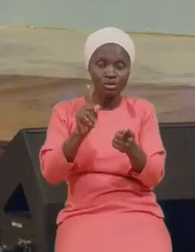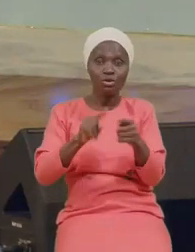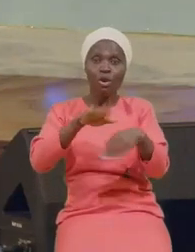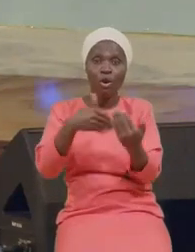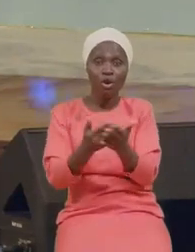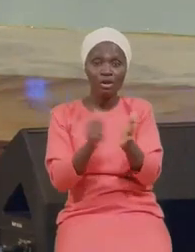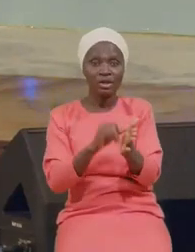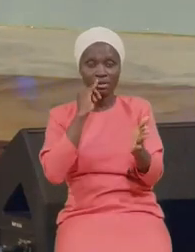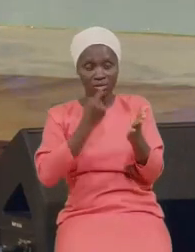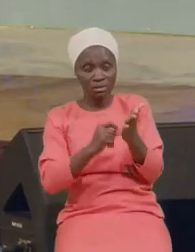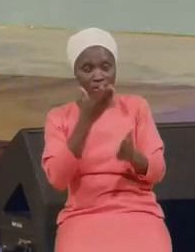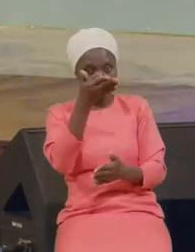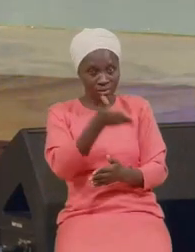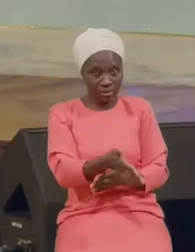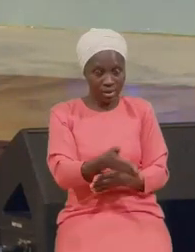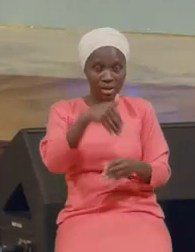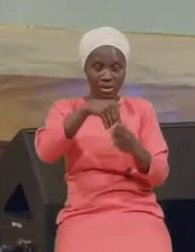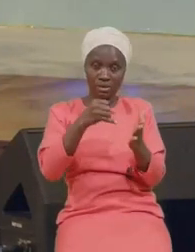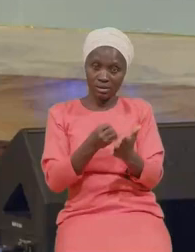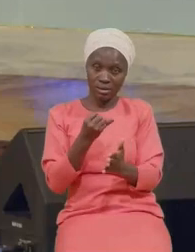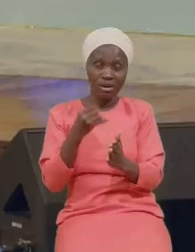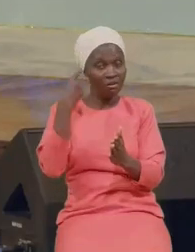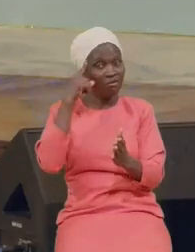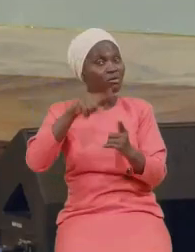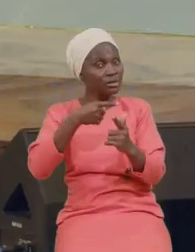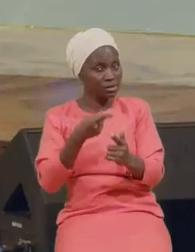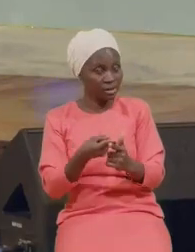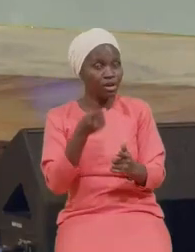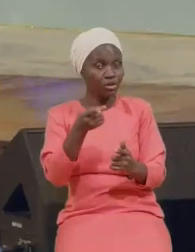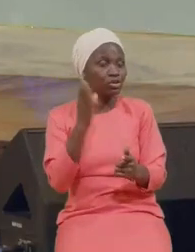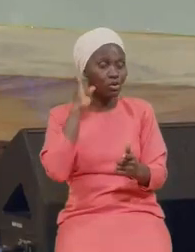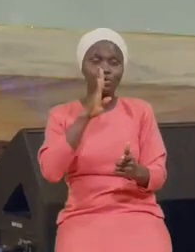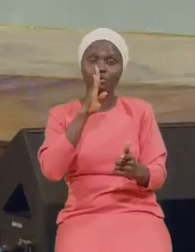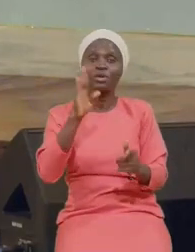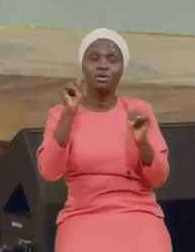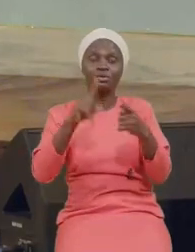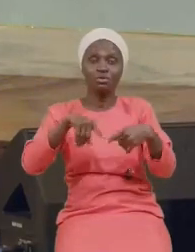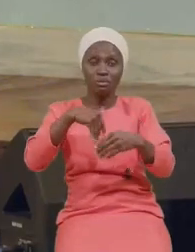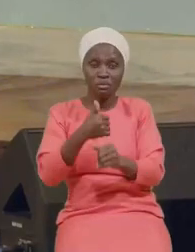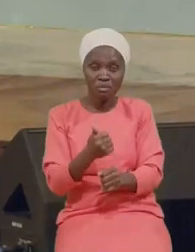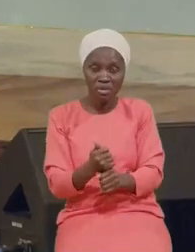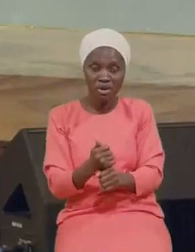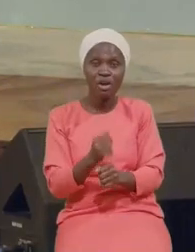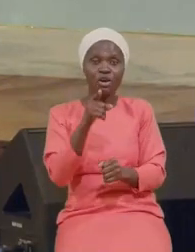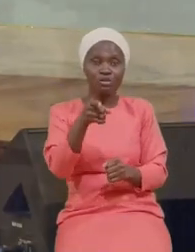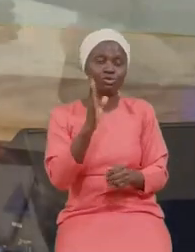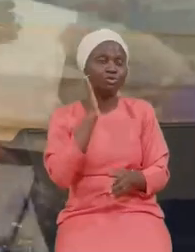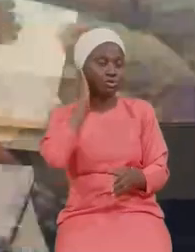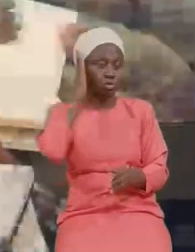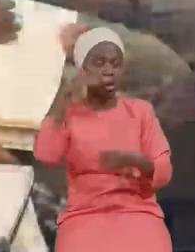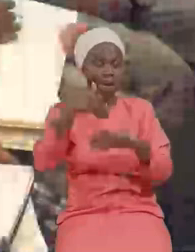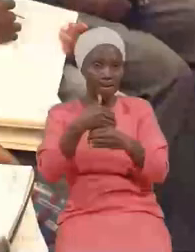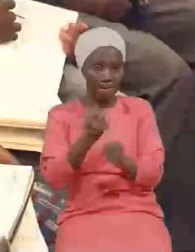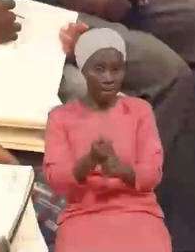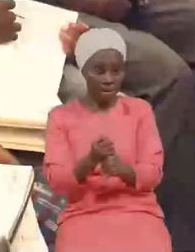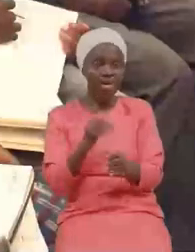mais dites le jour et nuit pour agir fidèlement selon tout ce qui a écrit car c'est alors que tu auras du succès c'est